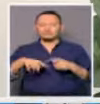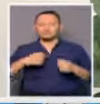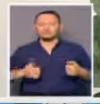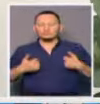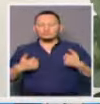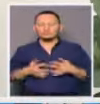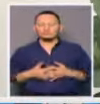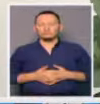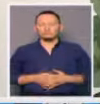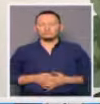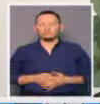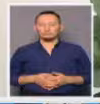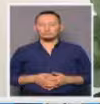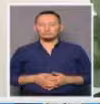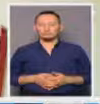стараемся.